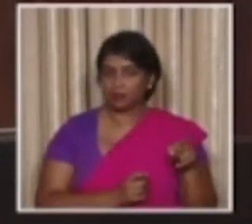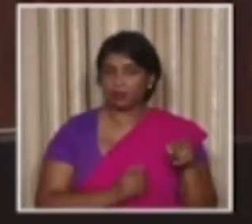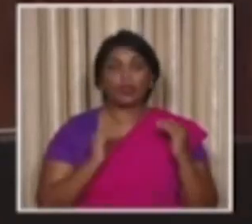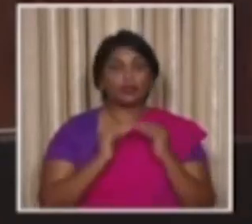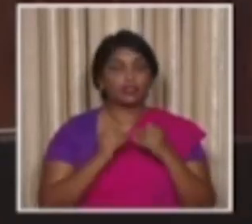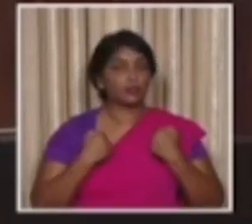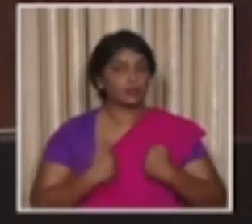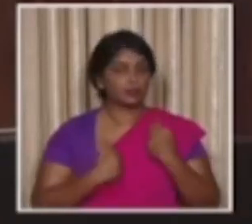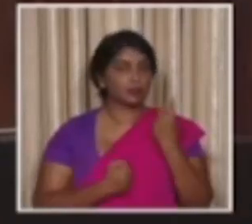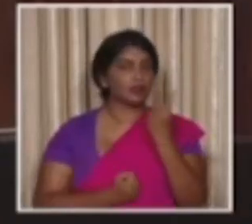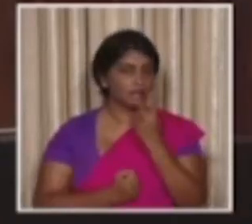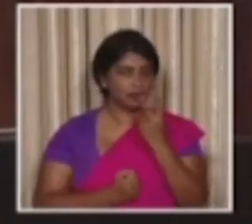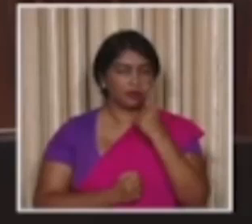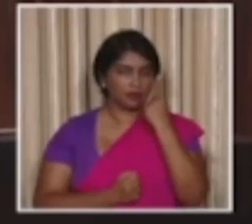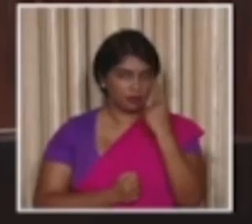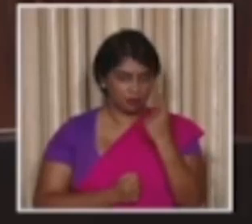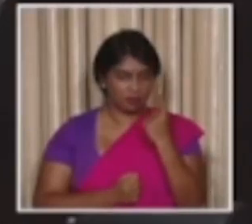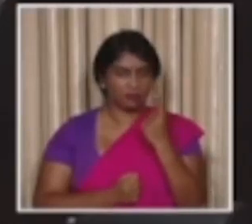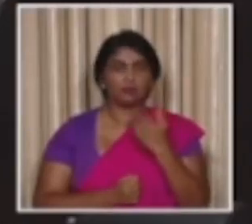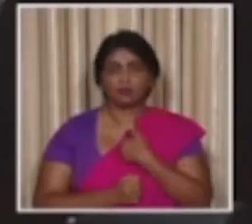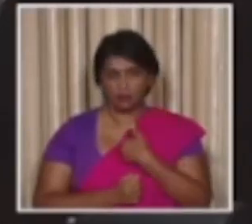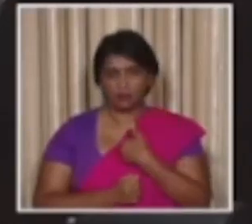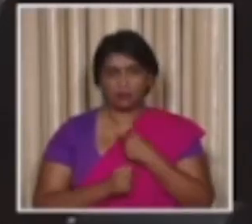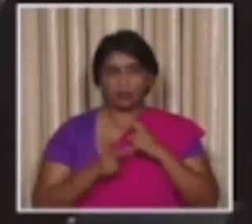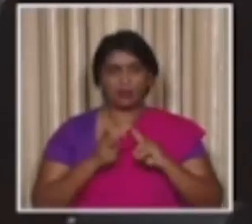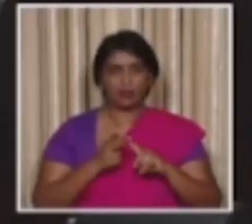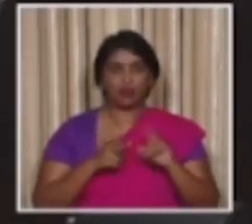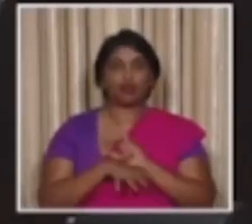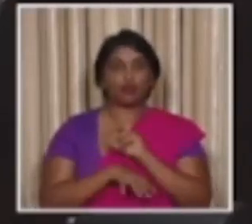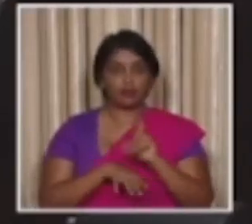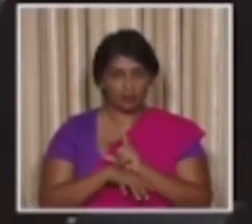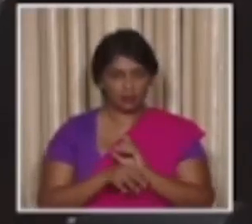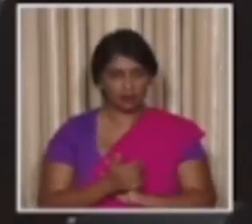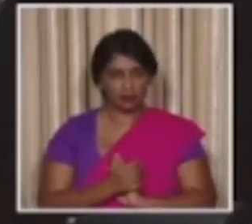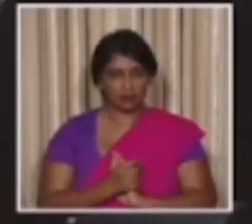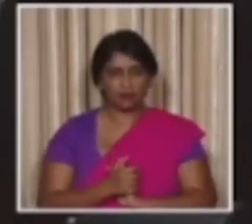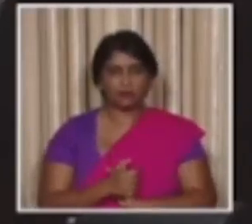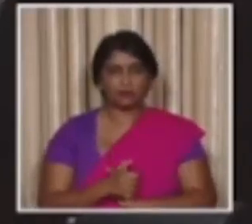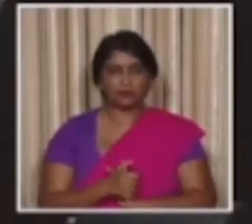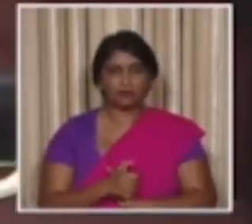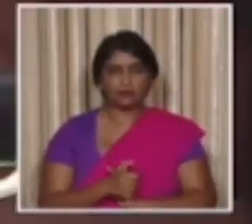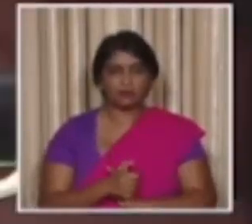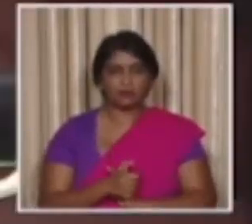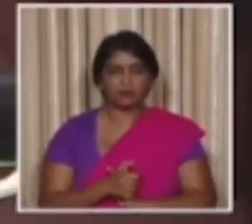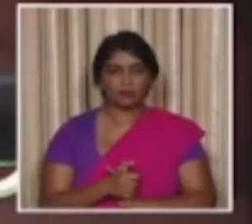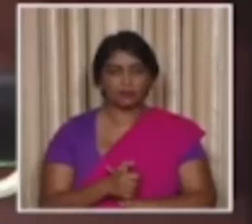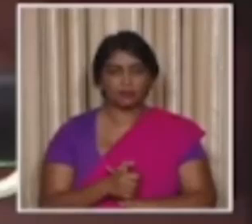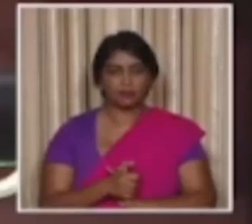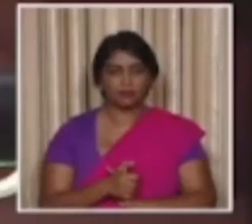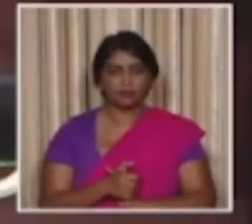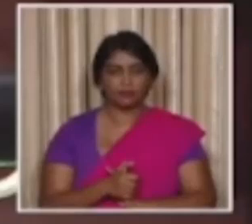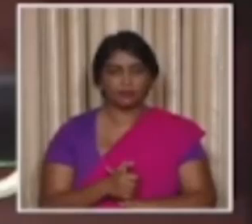සම සභාපතිවරු දෙන්නෙක් ඉන්නේ එක්කෙනෙක් මම අනිත් එක්කෙනා මහ කොමසාරිස්තුමා. සරි. ඒක තමයි මට දැනගන්න ඕනුනේ